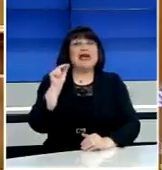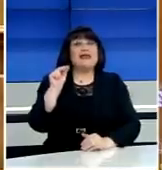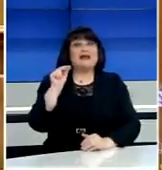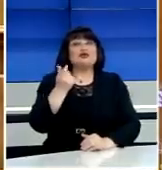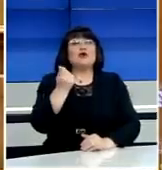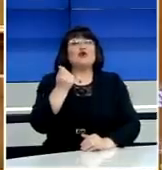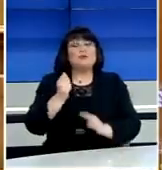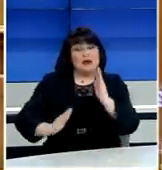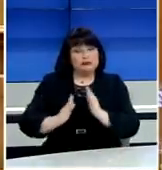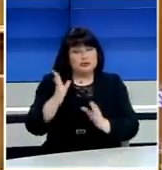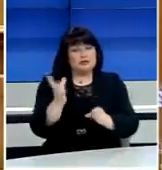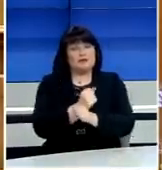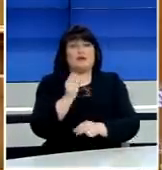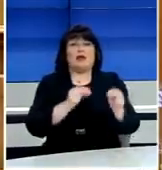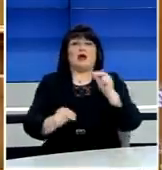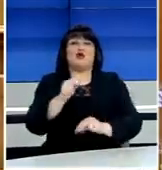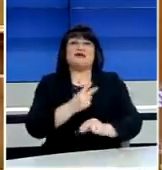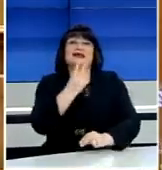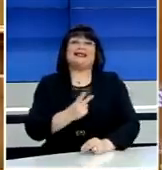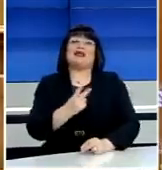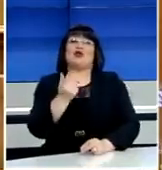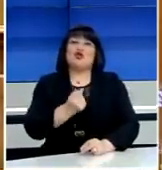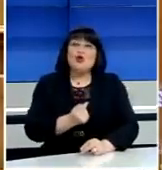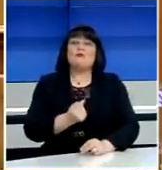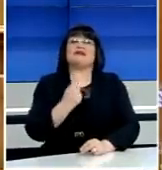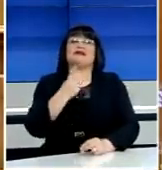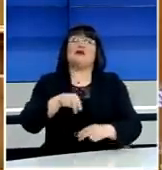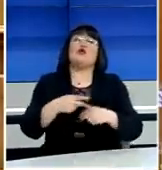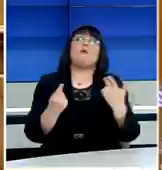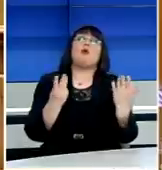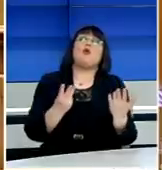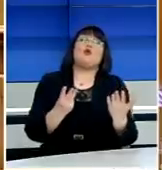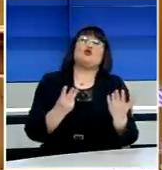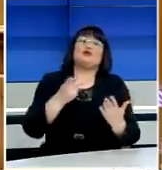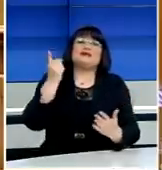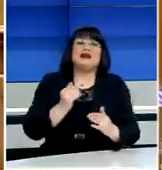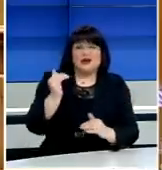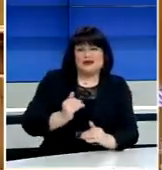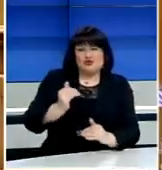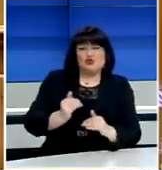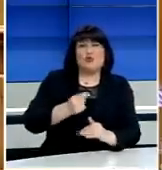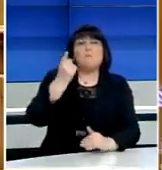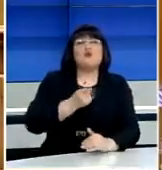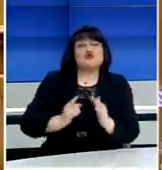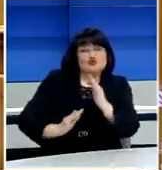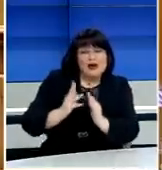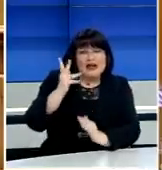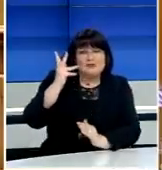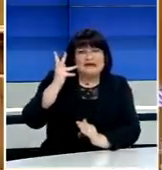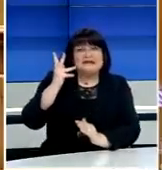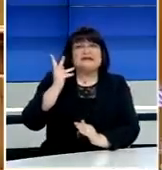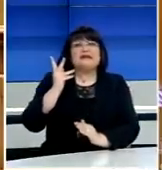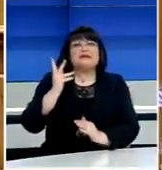υπόσχεση ότι το 2% και το 2,5% και το 2,8% είναι πολύ χαμηλός ρυθμός ανάπτυξης, σέρνεται η